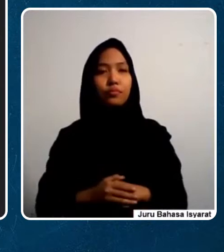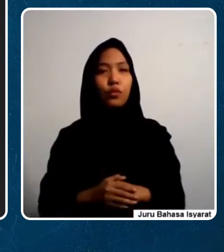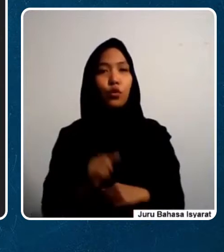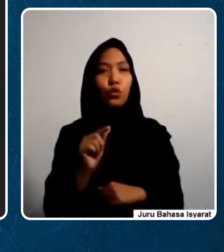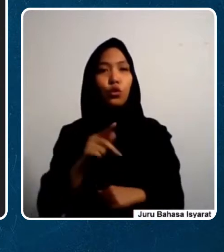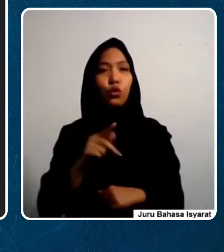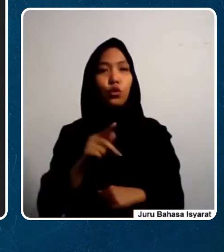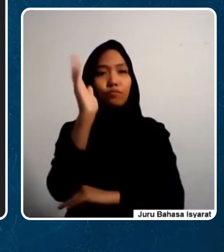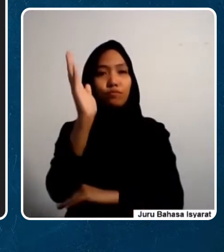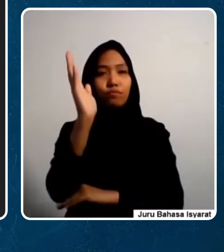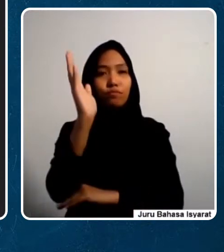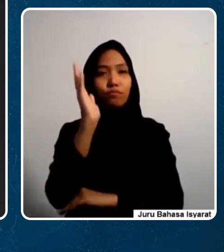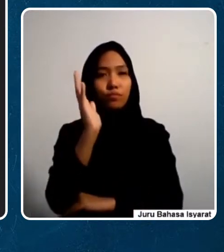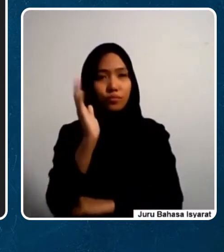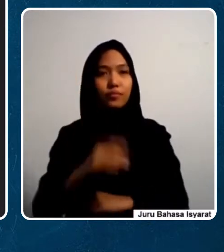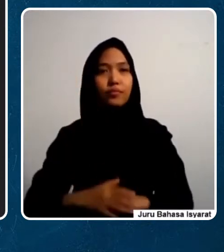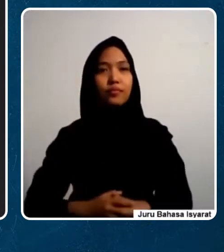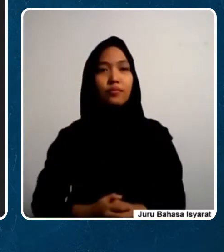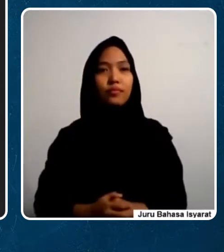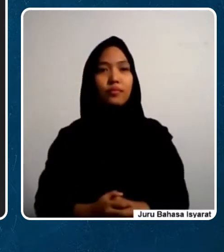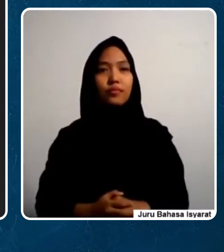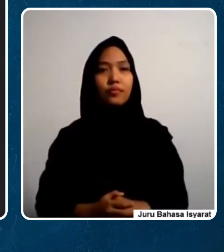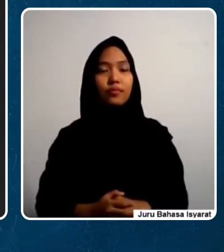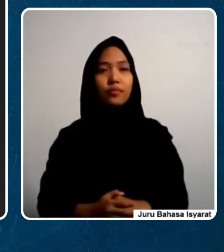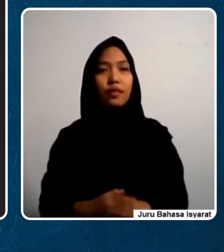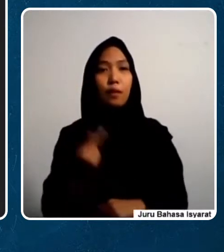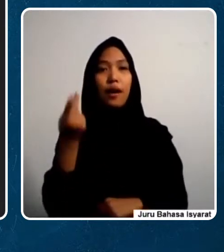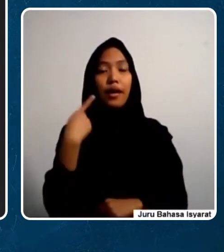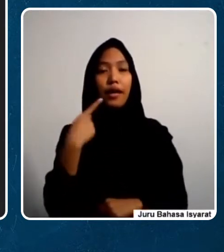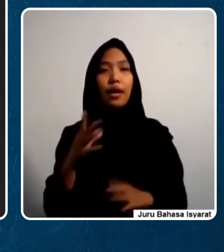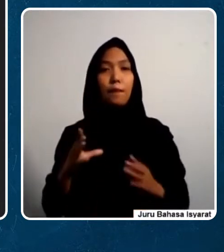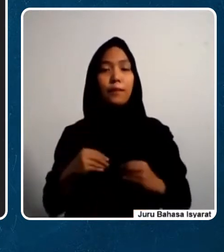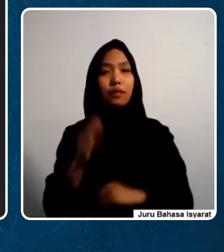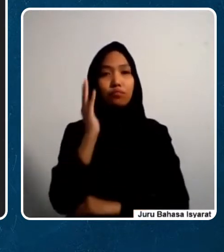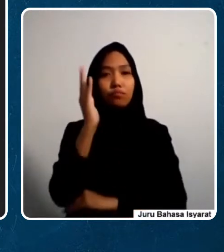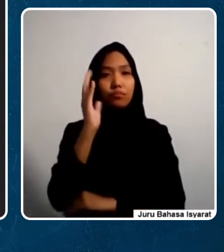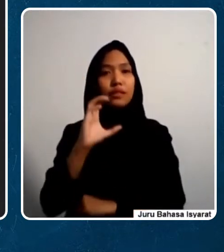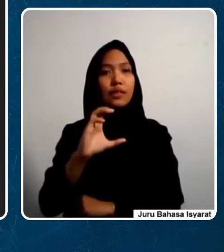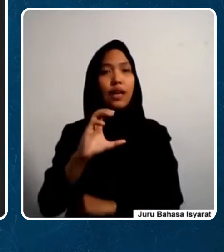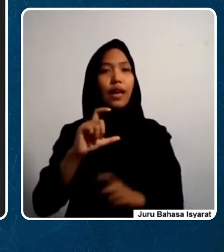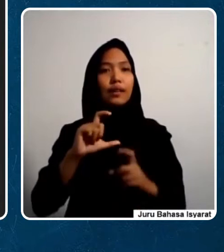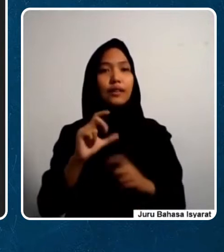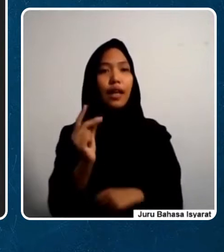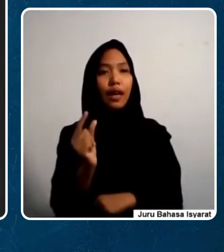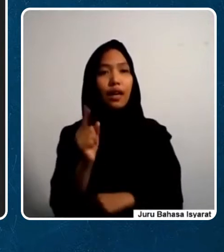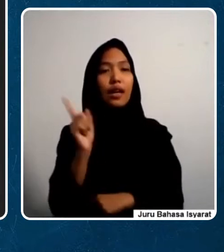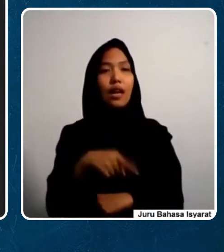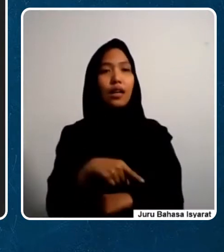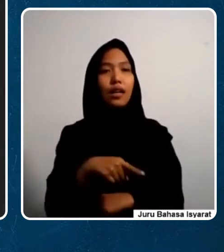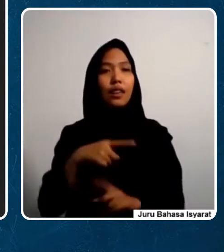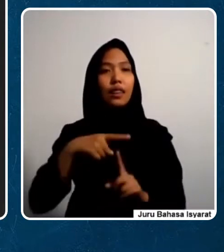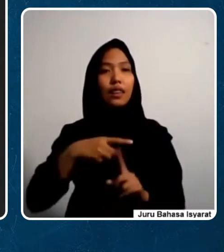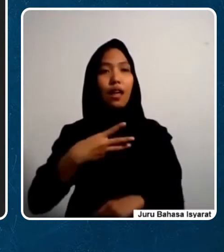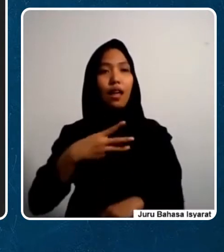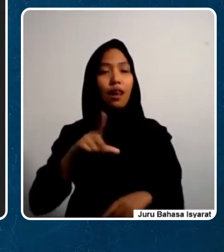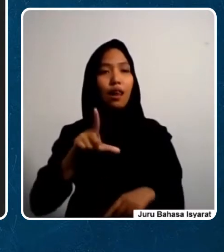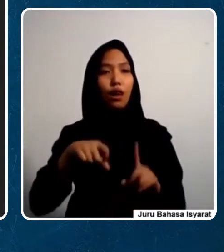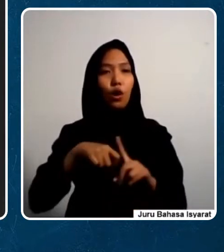dapat CSR dari Telkomsel untuk lebih lagi menggali tempat-tempat yang